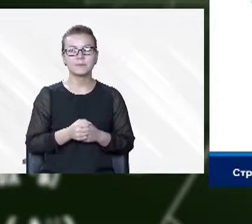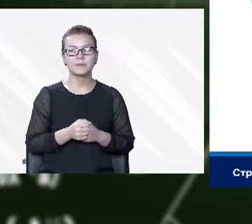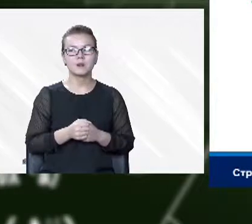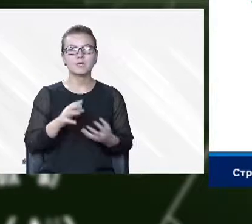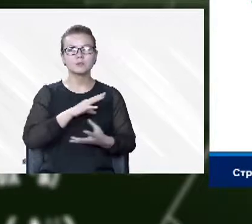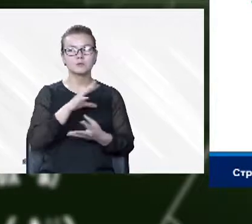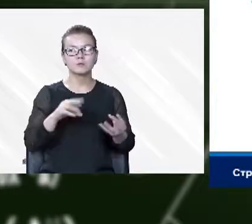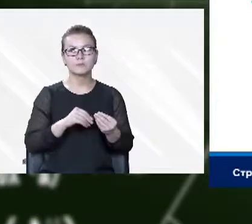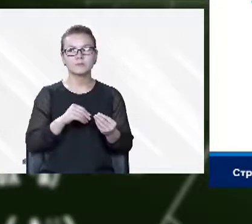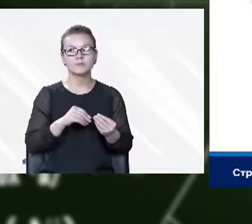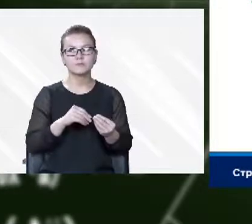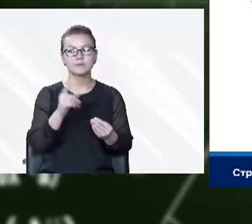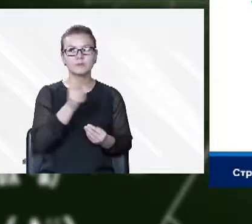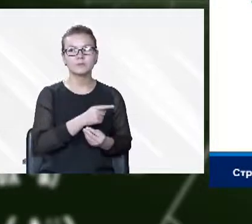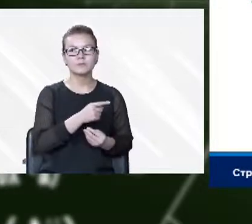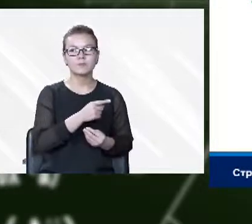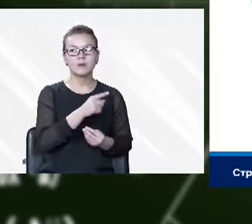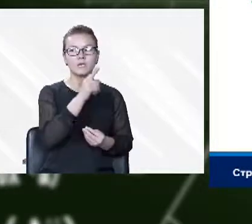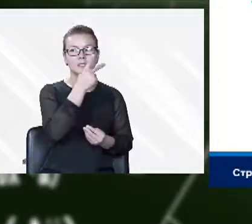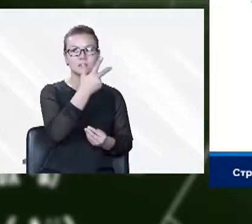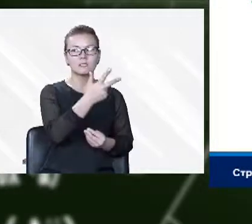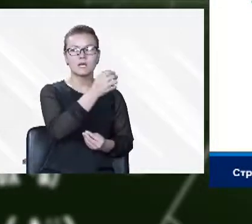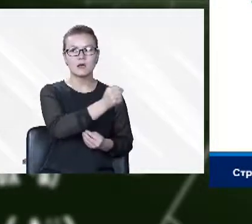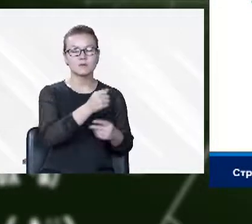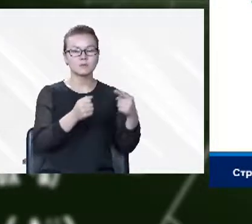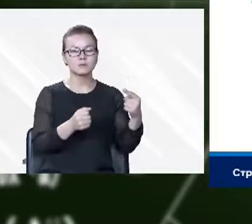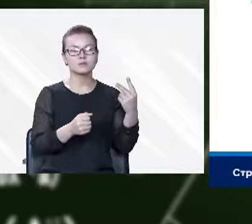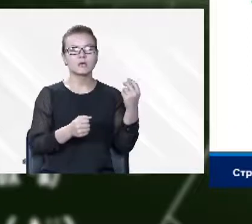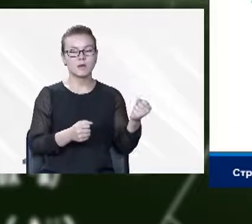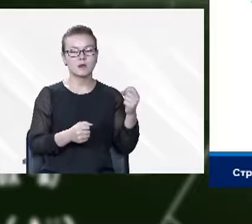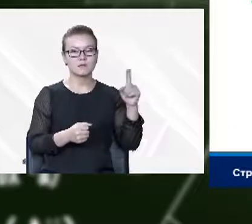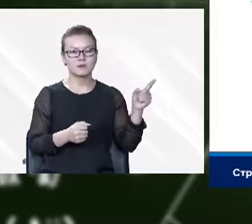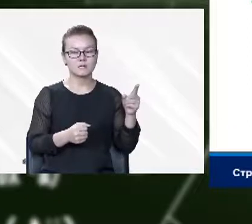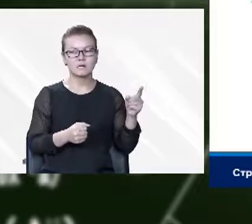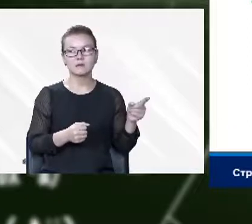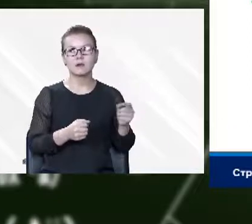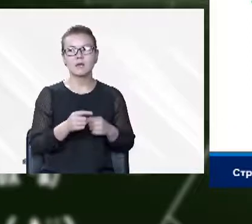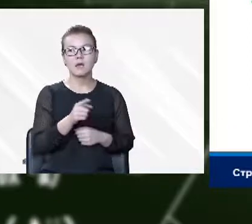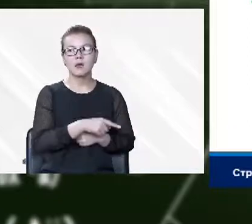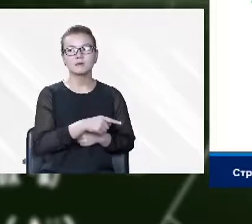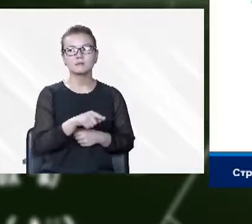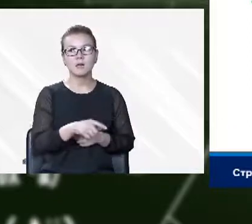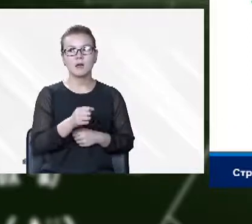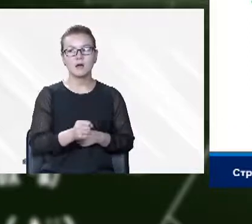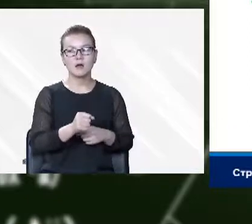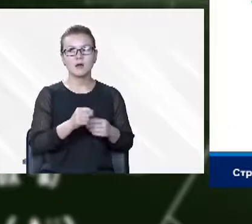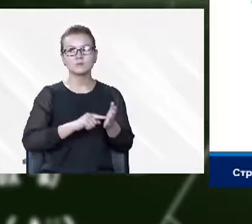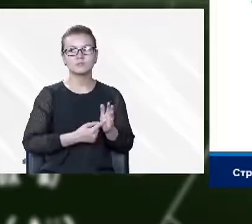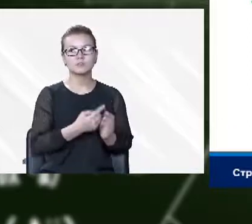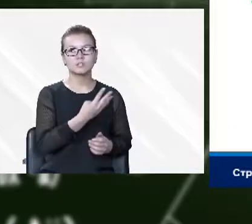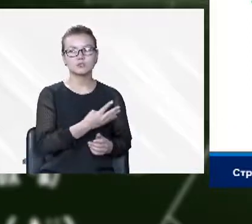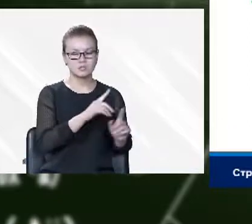Результат. Дробь, числитель 3а минус а квадрат, знаменатель произведения а и